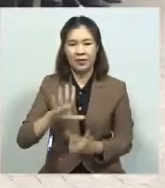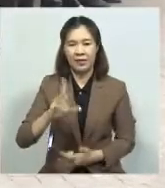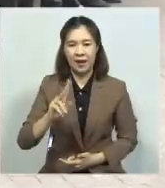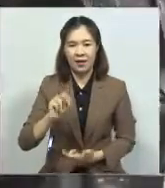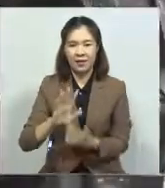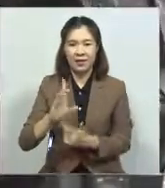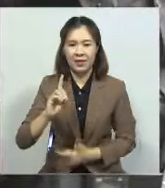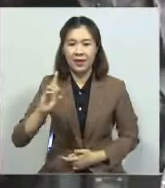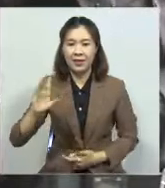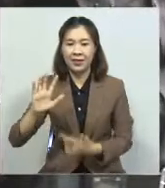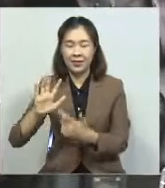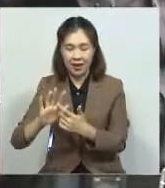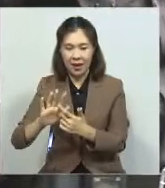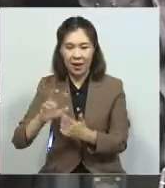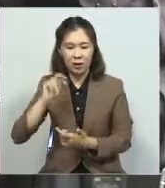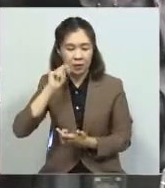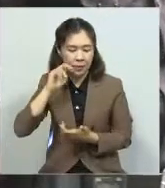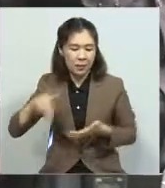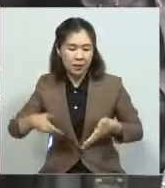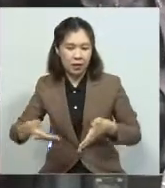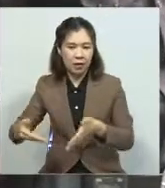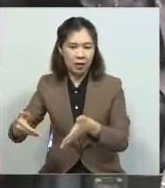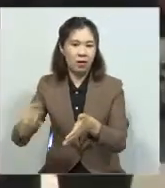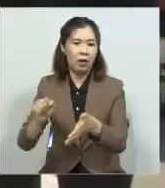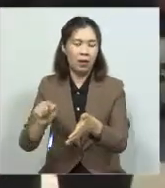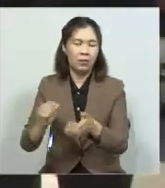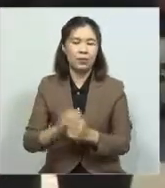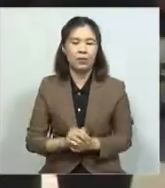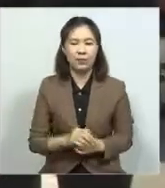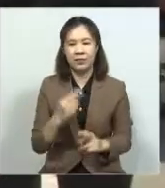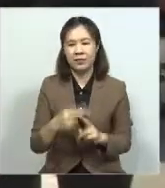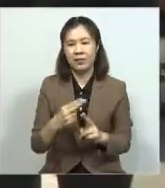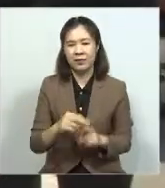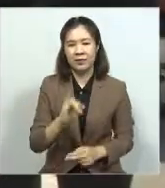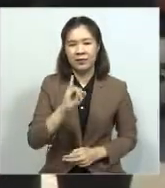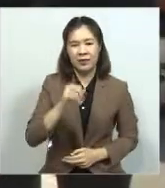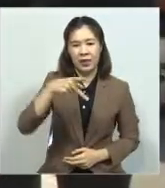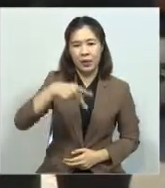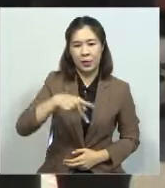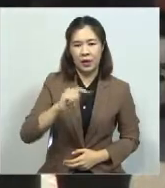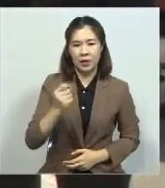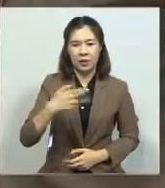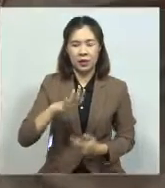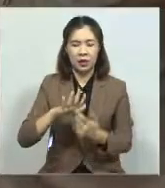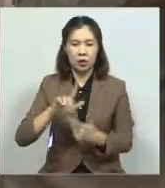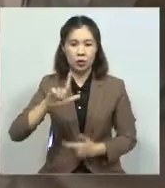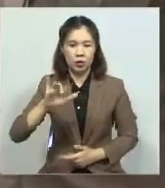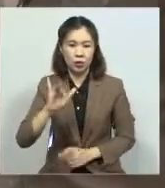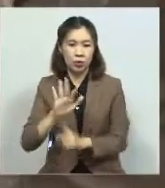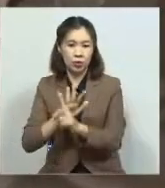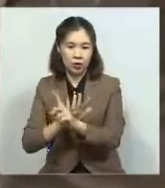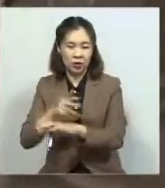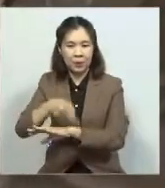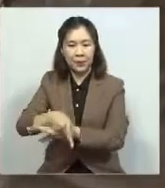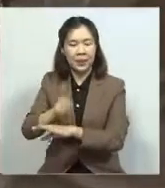นและสายคลองหลอดราชนัดดาโดยมีนายไพฑูรย์ขำมพัฒน์สมาชิกสภากรุงเทพมหานครใน